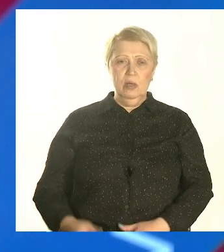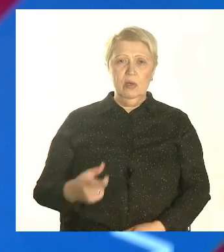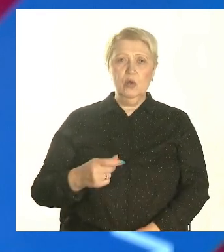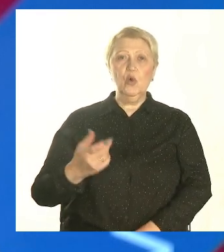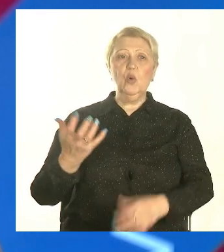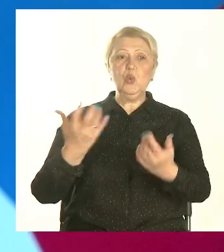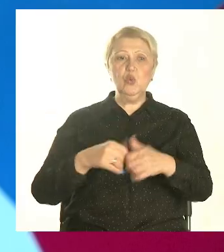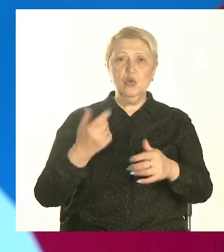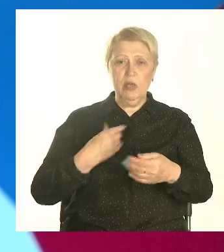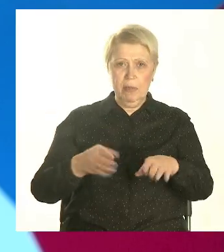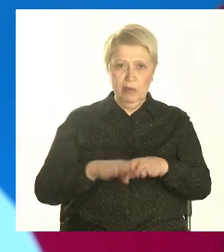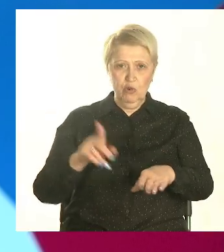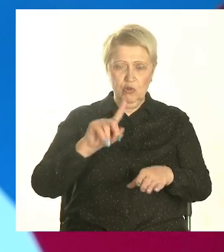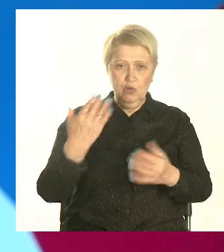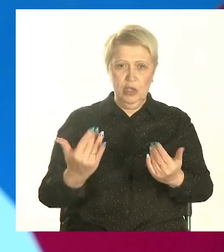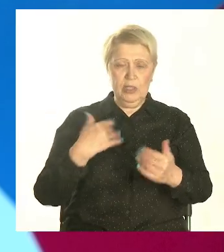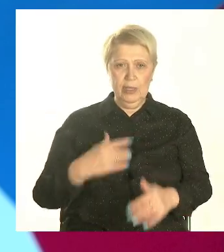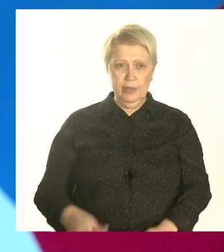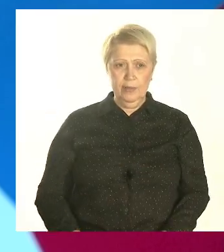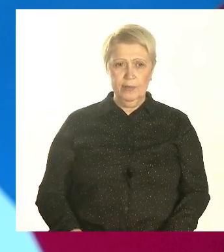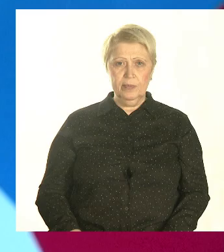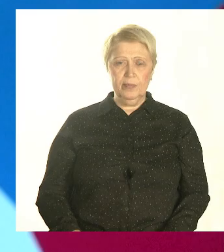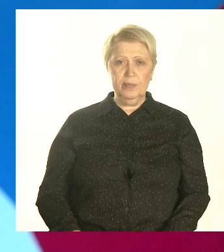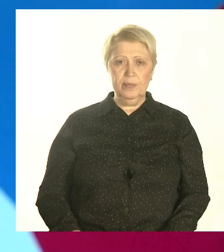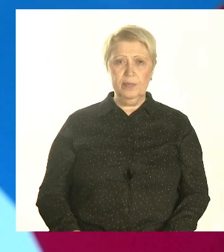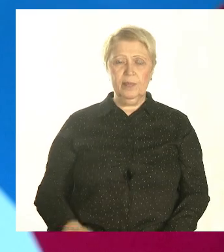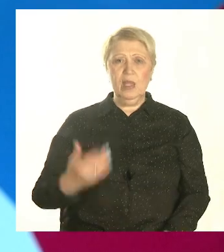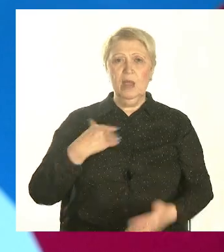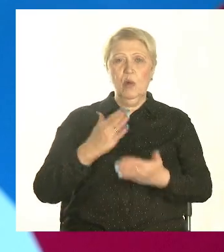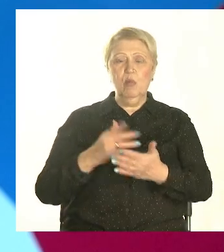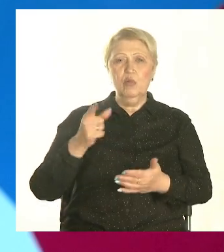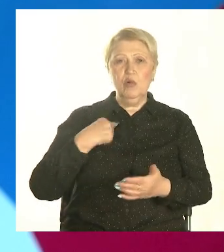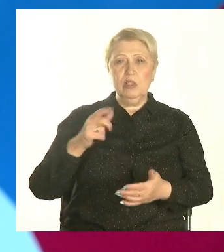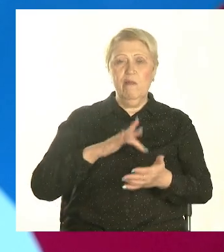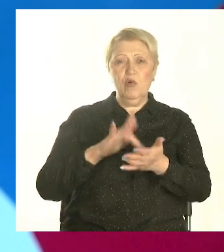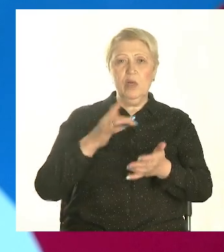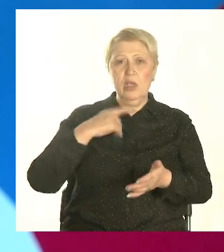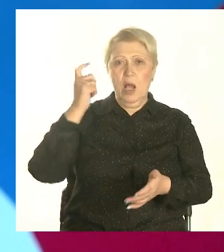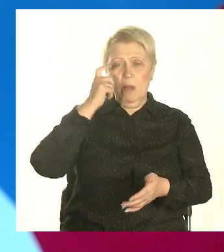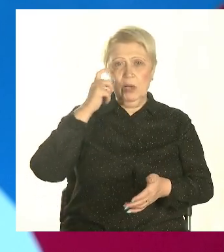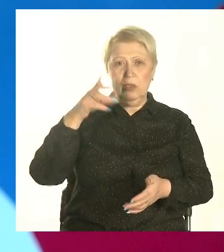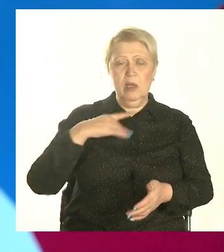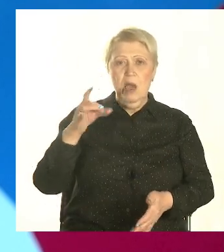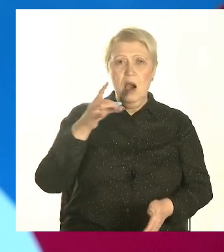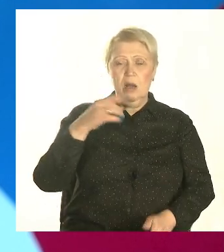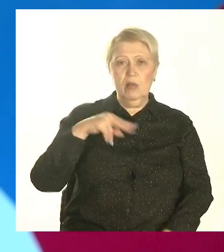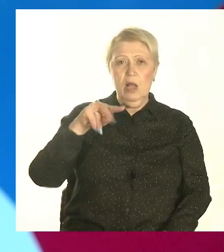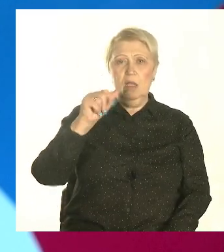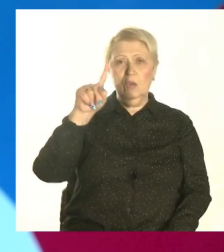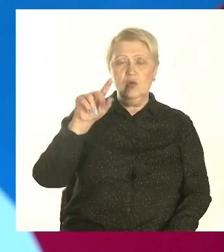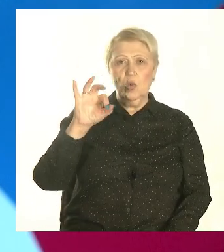что у нас сейчас затевается, и да, первый регоператор у нас появился именно в Хабаровске, и в районе Минлазо, но все-таки больше про